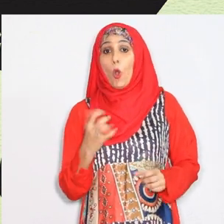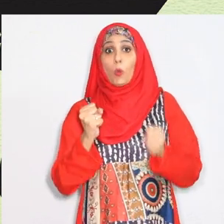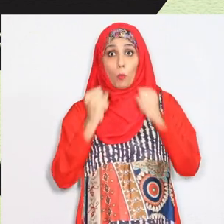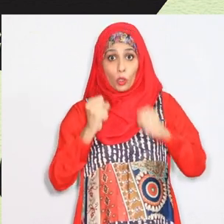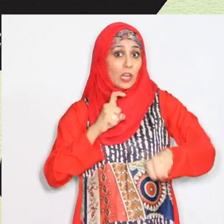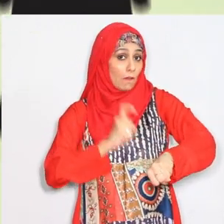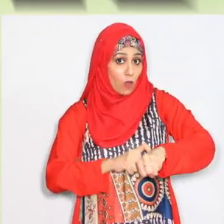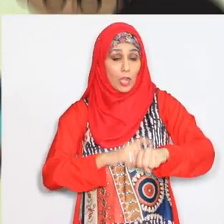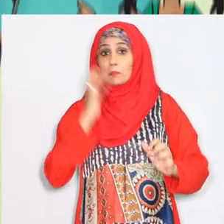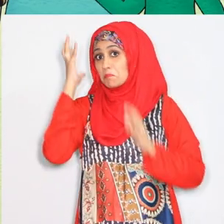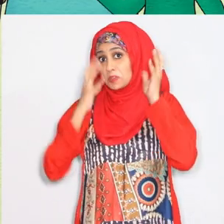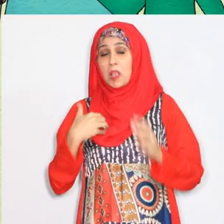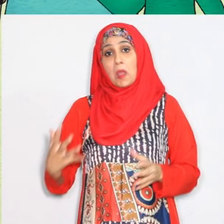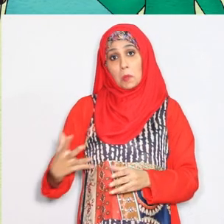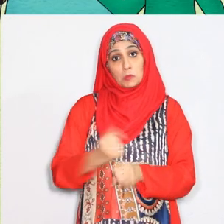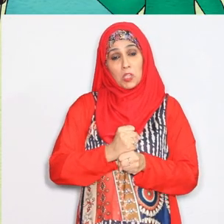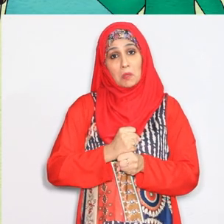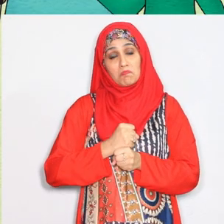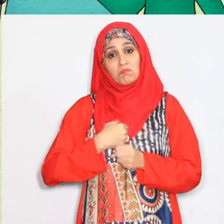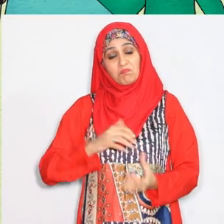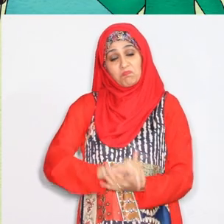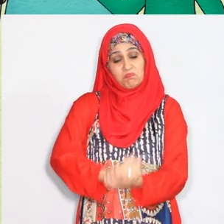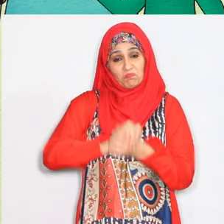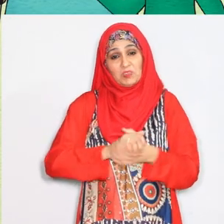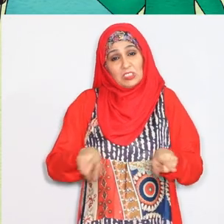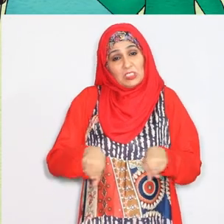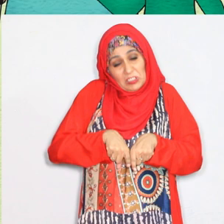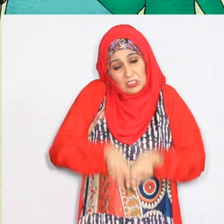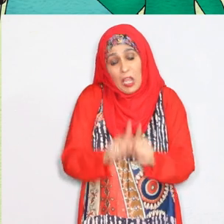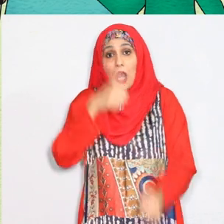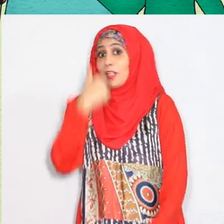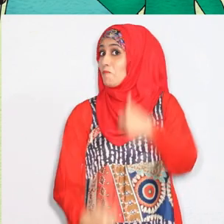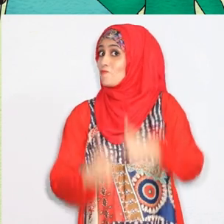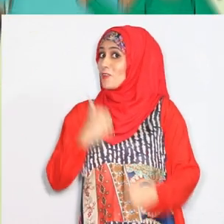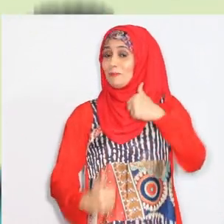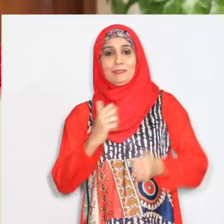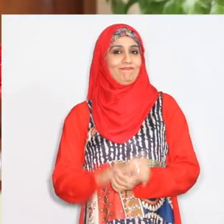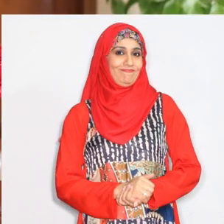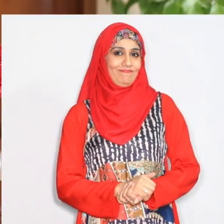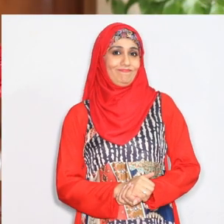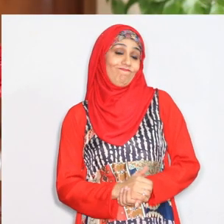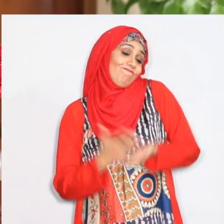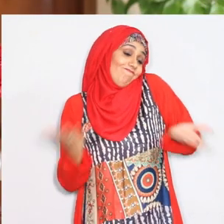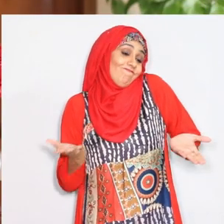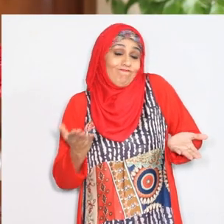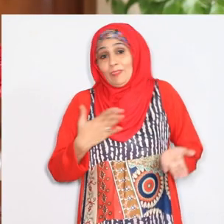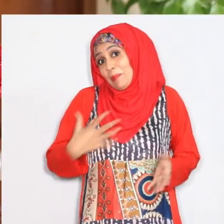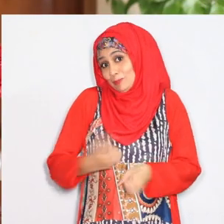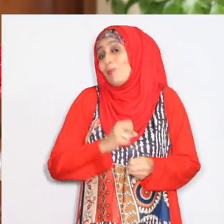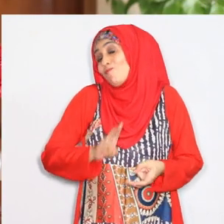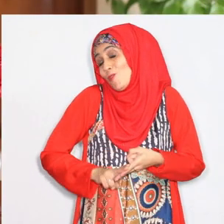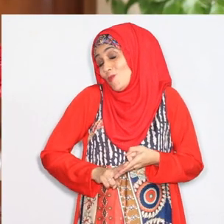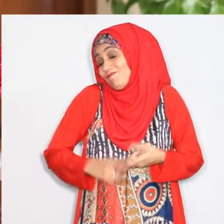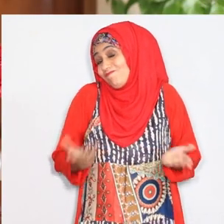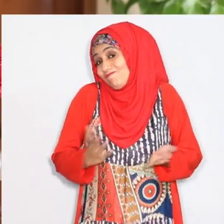मुश्किल आ जाए तो हम सब एक दूसरे का साथ निभाएं और डट कर खड़े हो जाएं। आखिर हैं तो हम सब